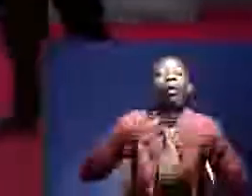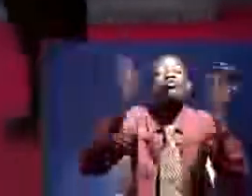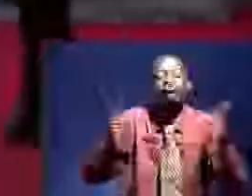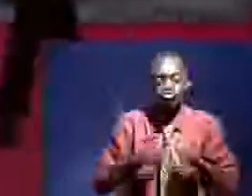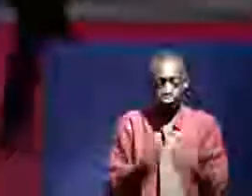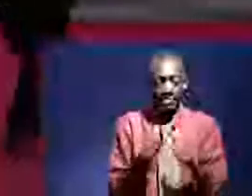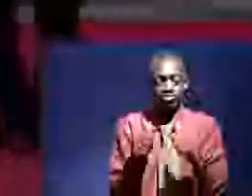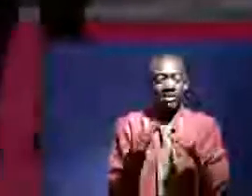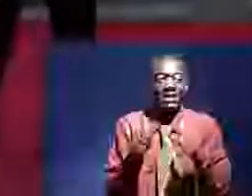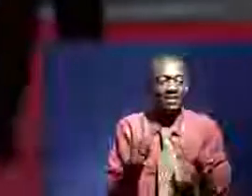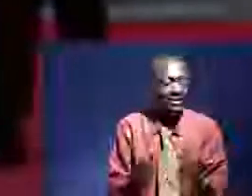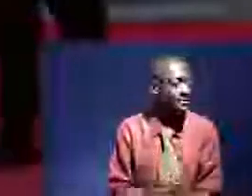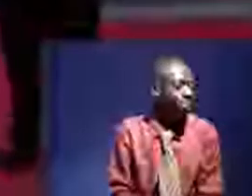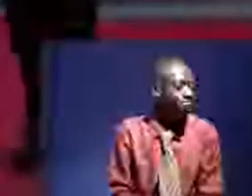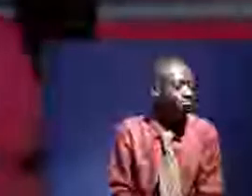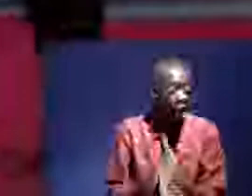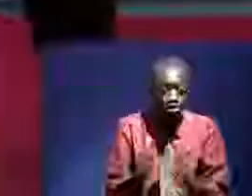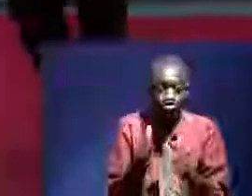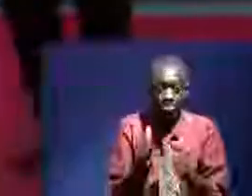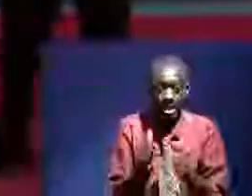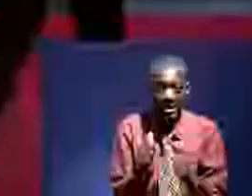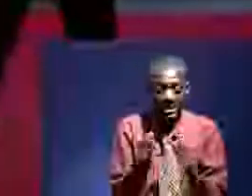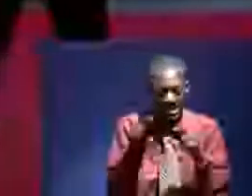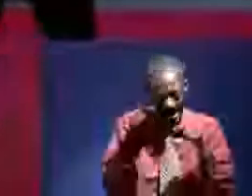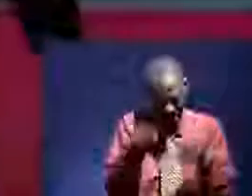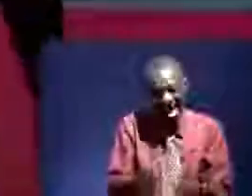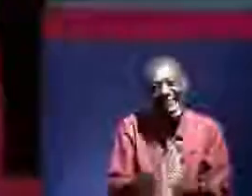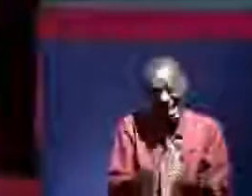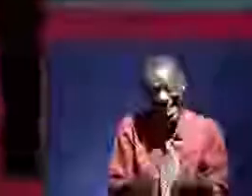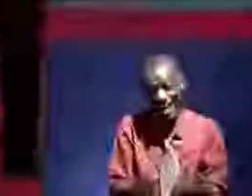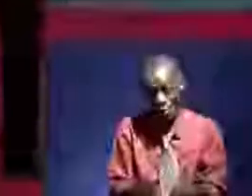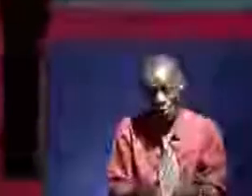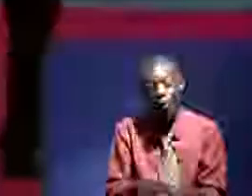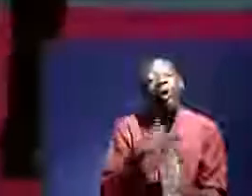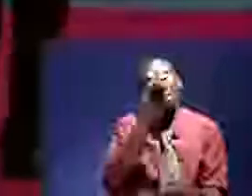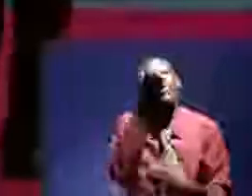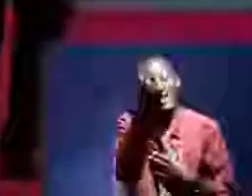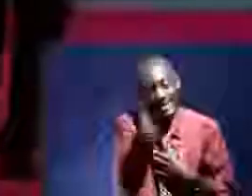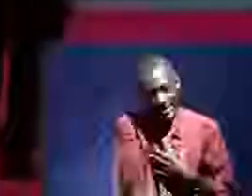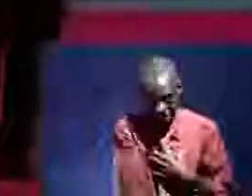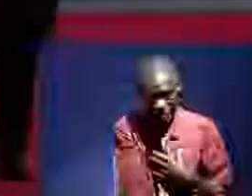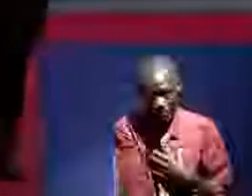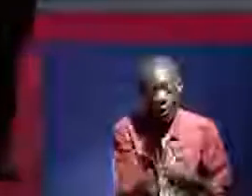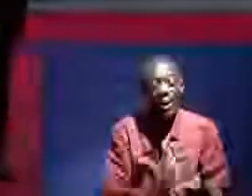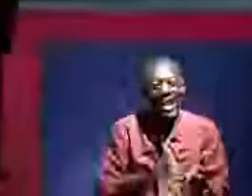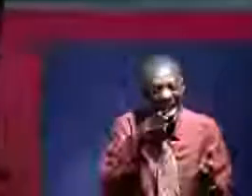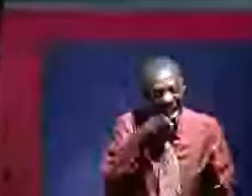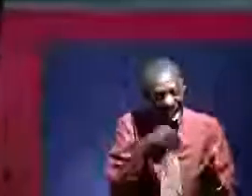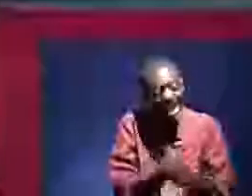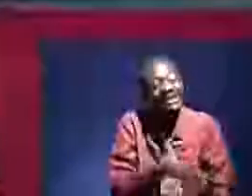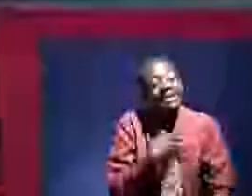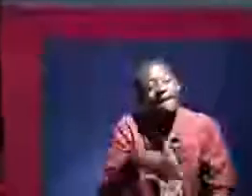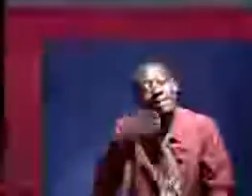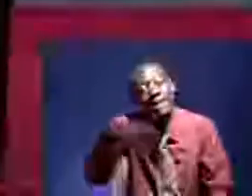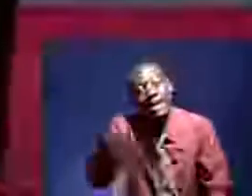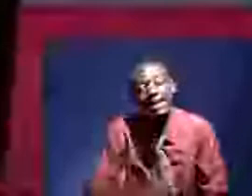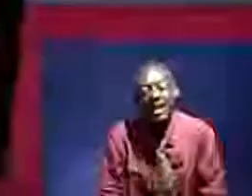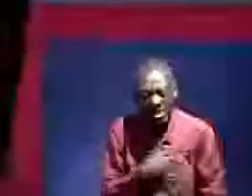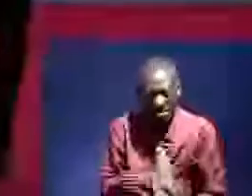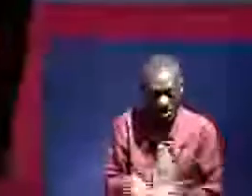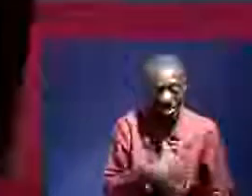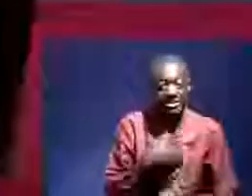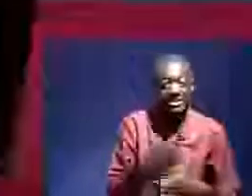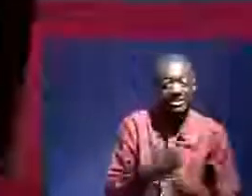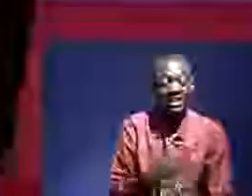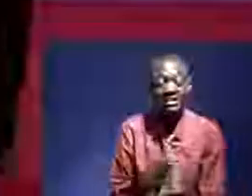Ufunuo Matumaini. Tumaini la leo, kesho na hata milele. Nipende kuwakaribisha tena